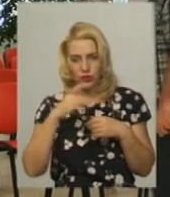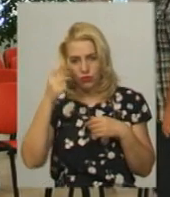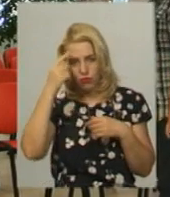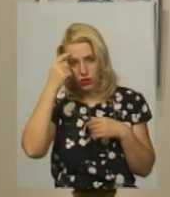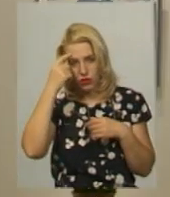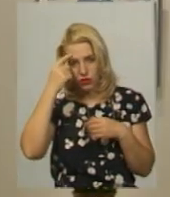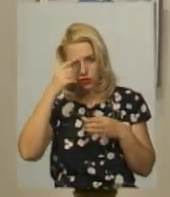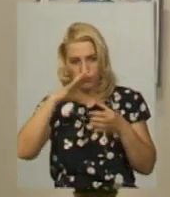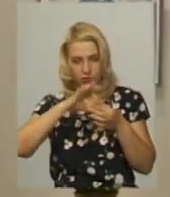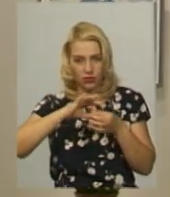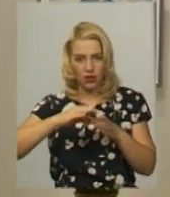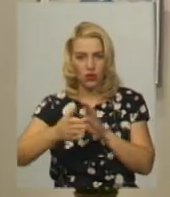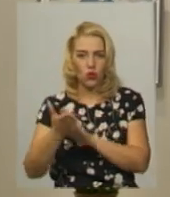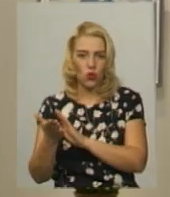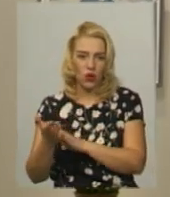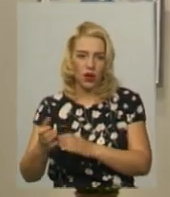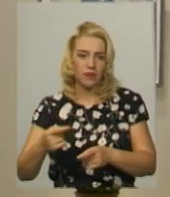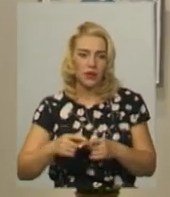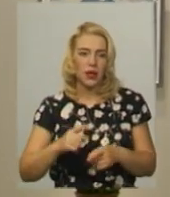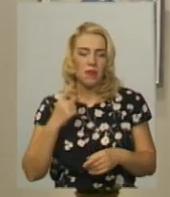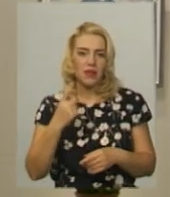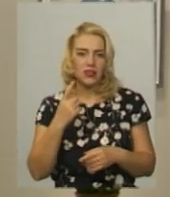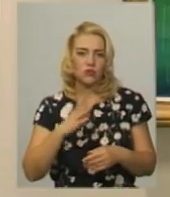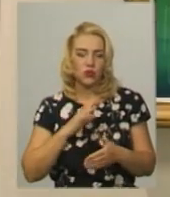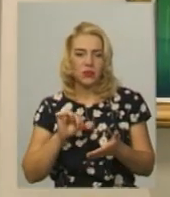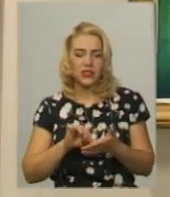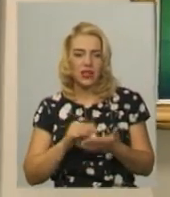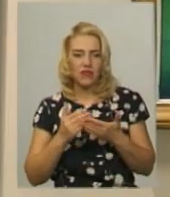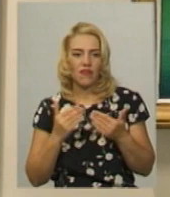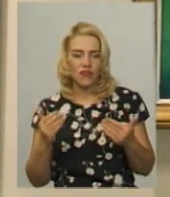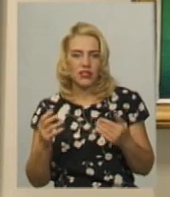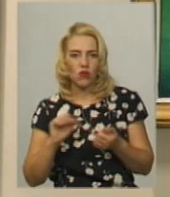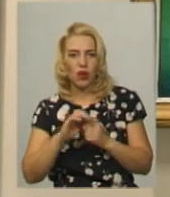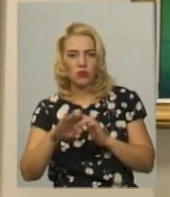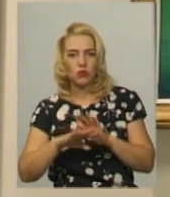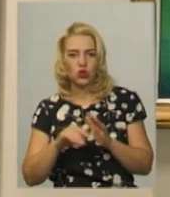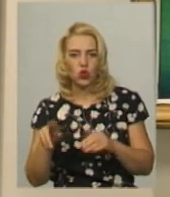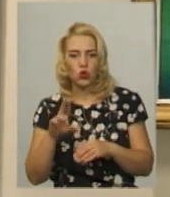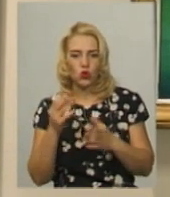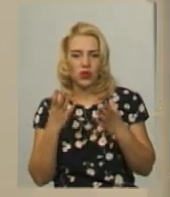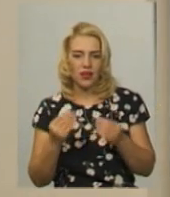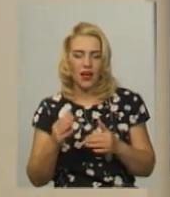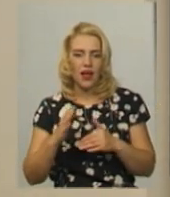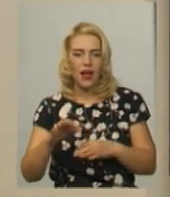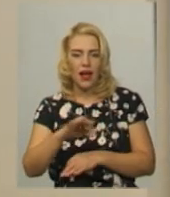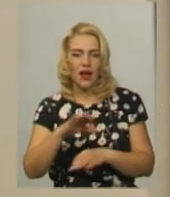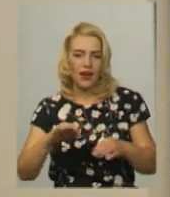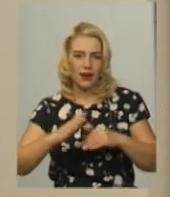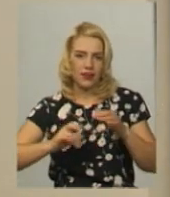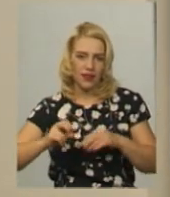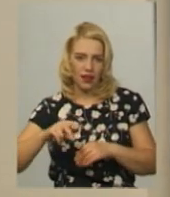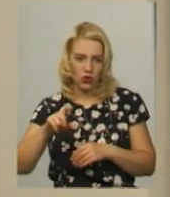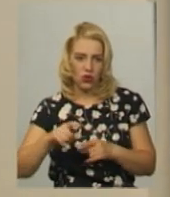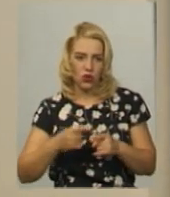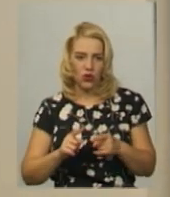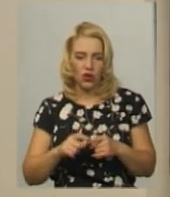мозок, рука. Перша була представлена виставка в місті Кам'янець-Подільський 3 липня до Дня архітектора. Цінність робіт, каже членки